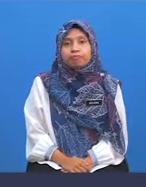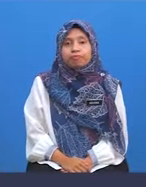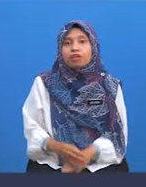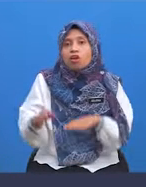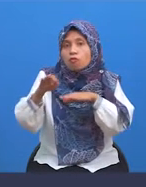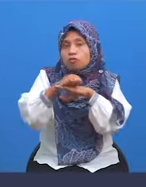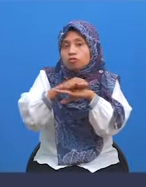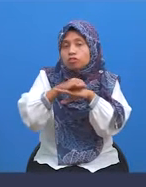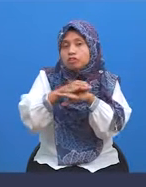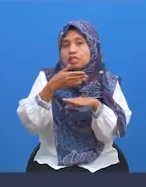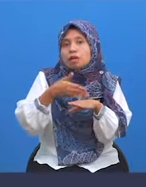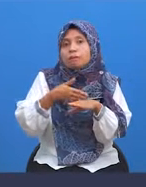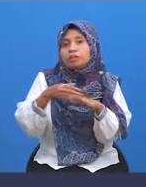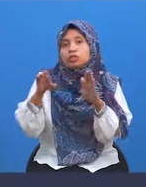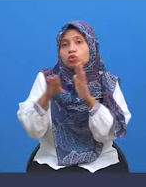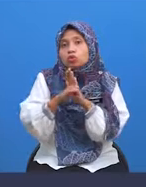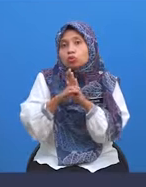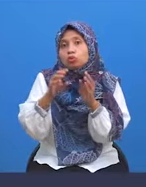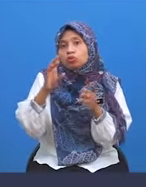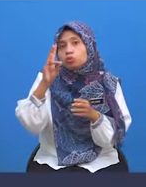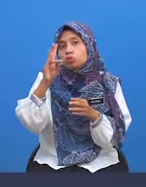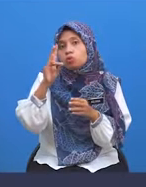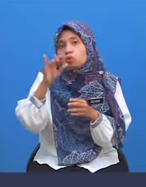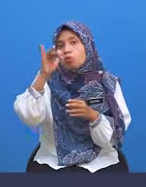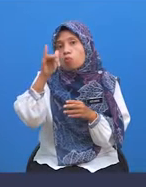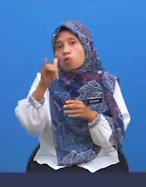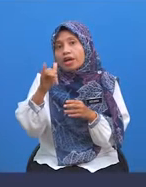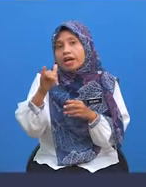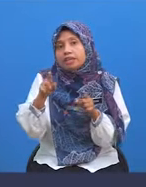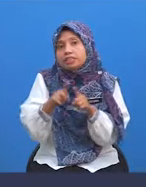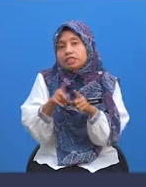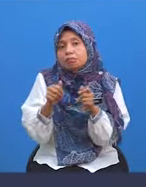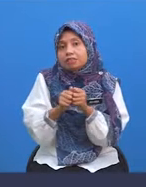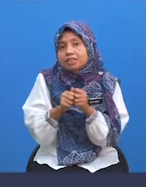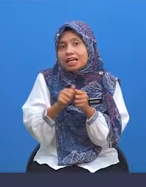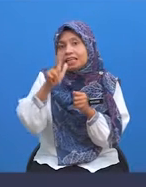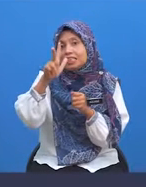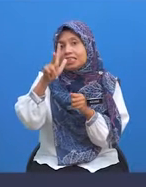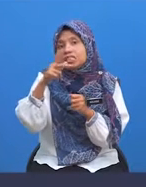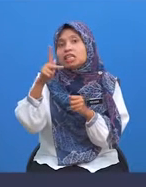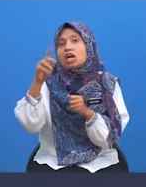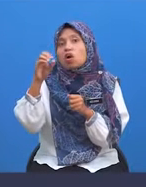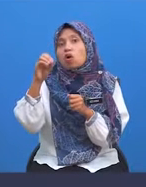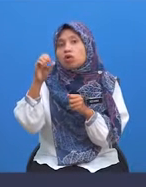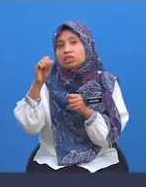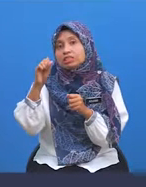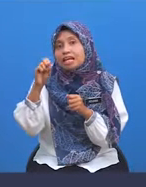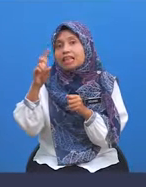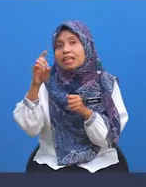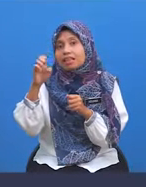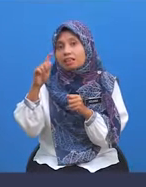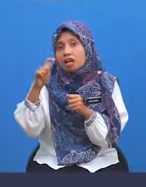Fungsi bagi contoh ketujuh ialah Y sama dengan 3 cos 2 theta tolak